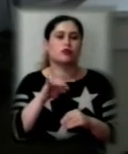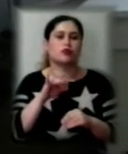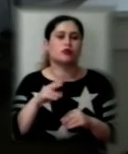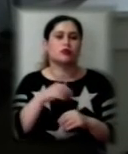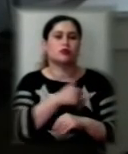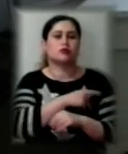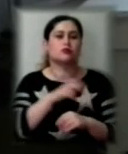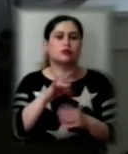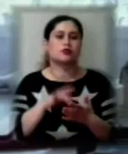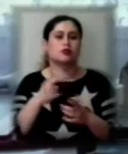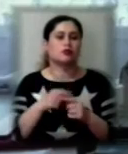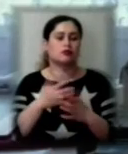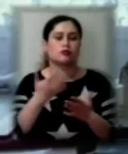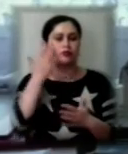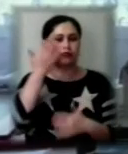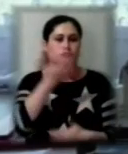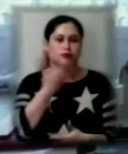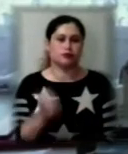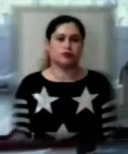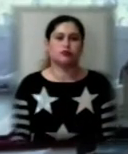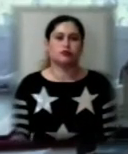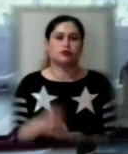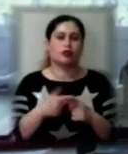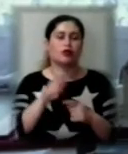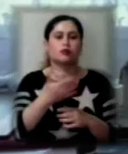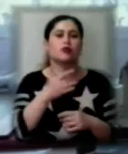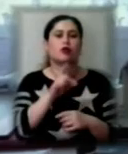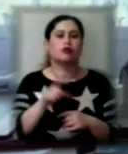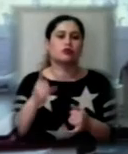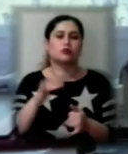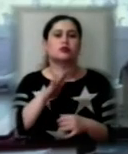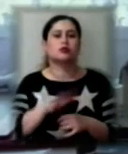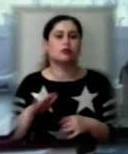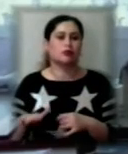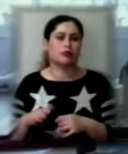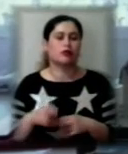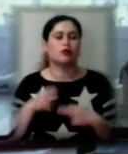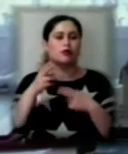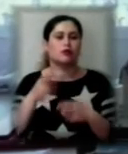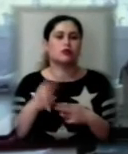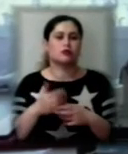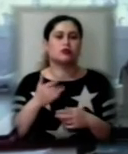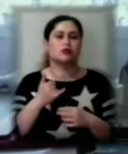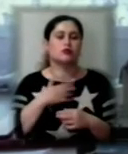є недоцільним. Тепер люди, дочні з дітьми, їхати з нашої